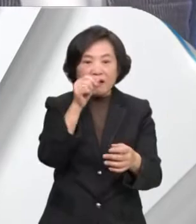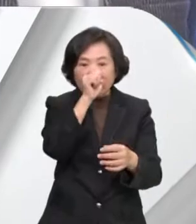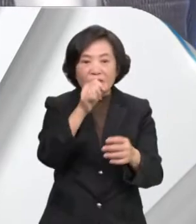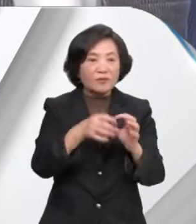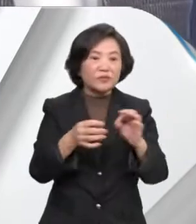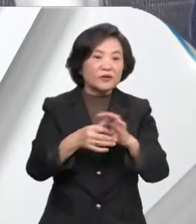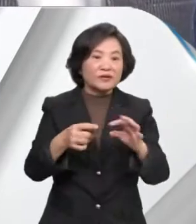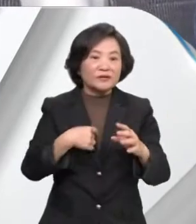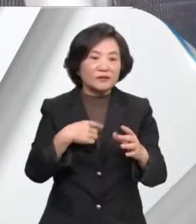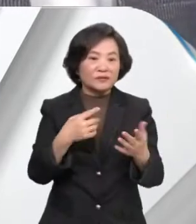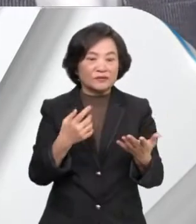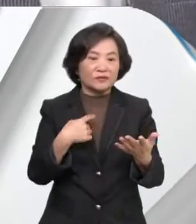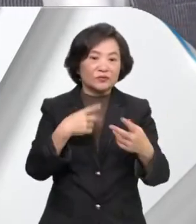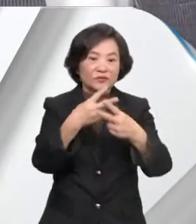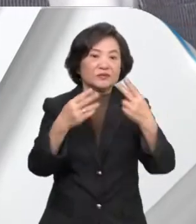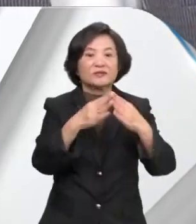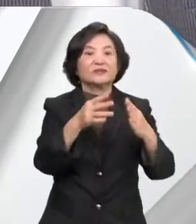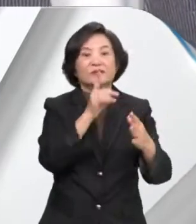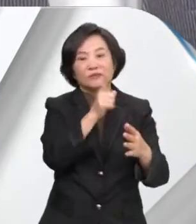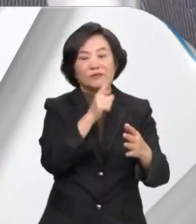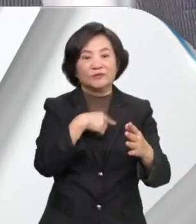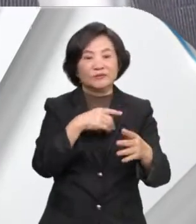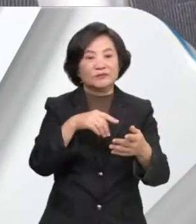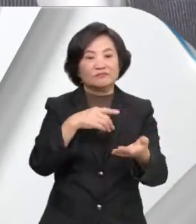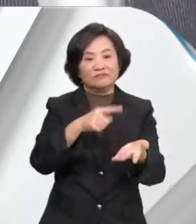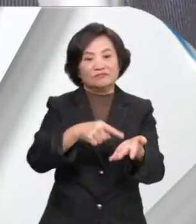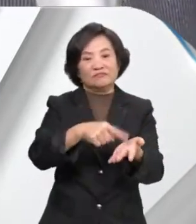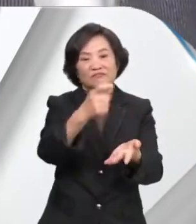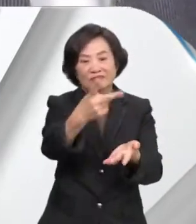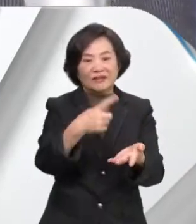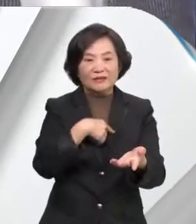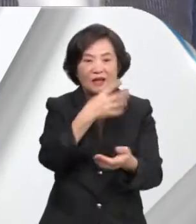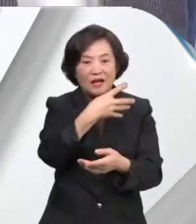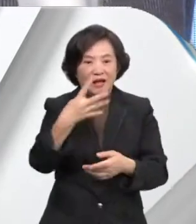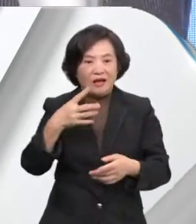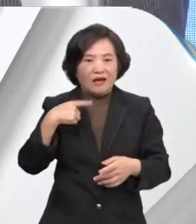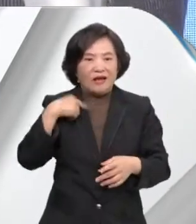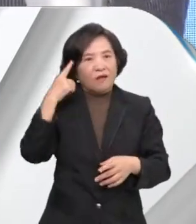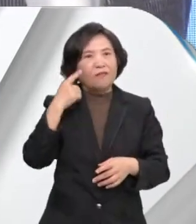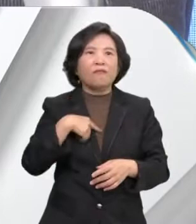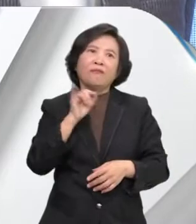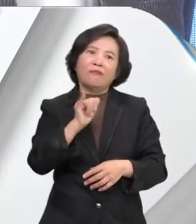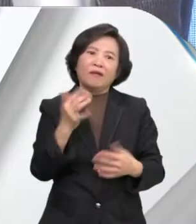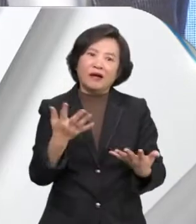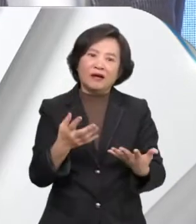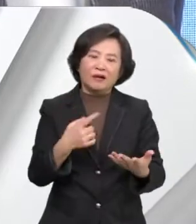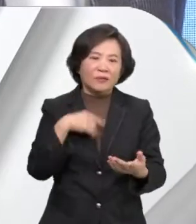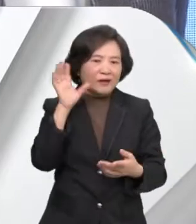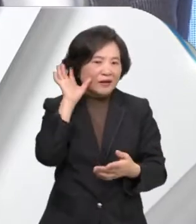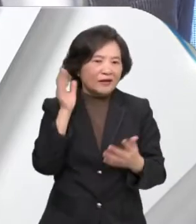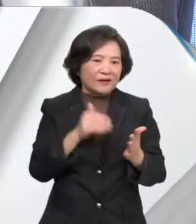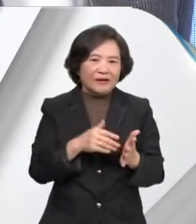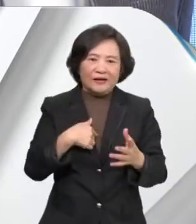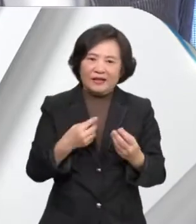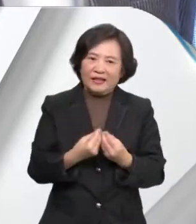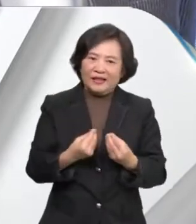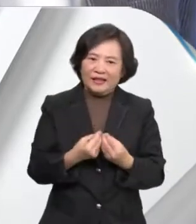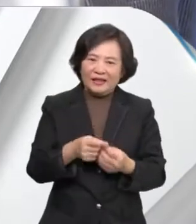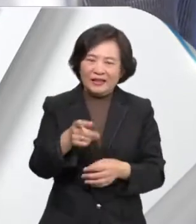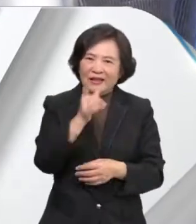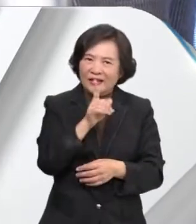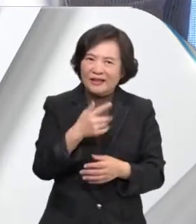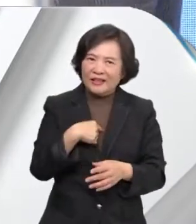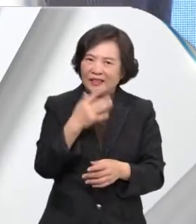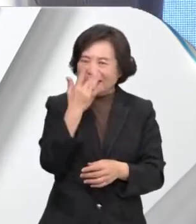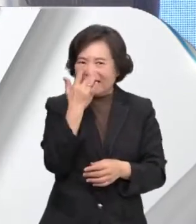那么十二级的课语我都想过来了，一首歌应该没什么吧。然后听了，然后我听完我就这样，他在想什么？我